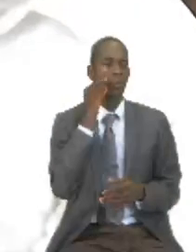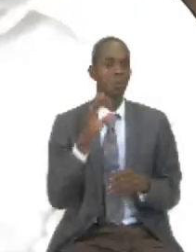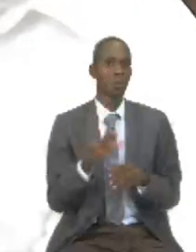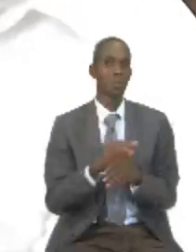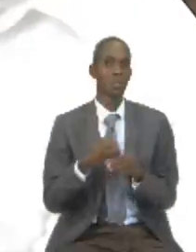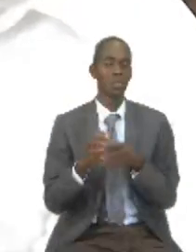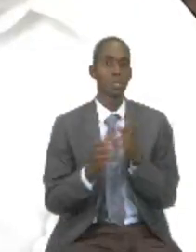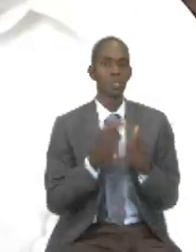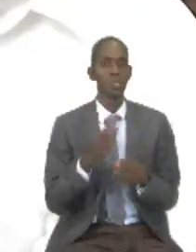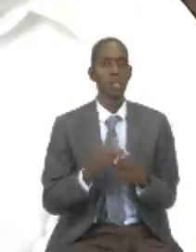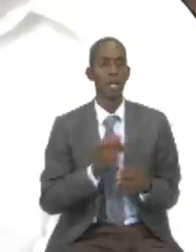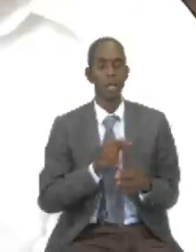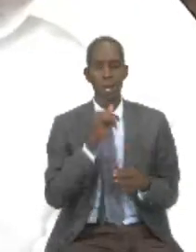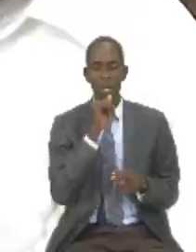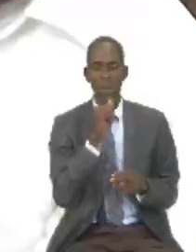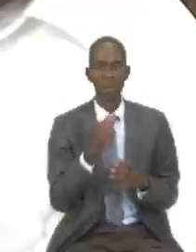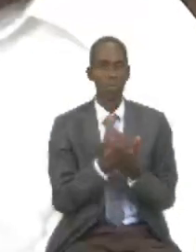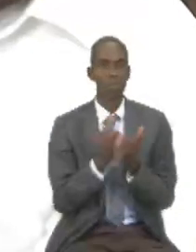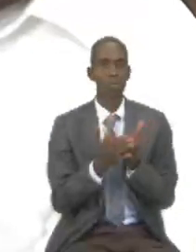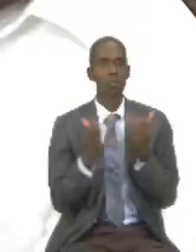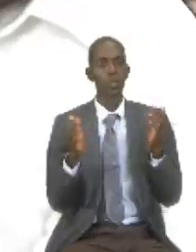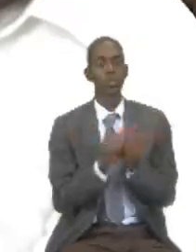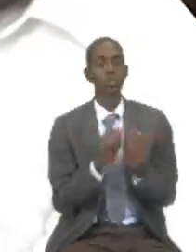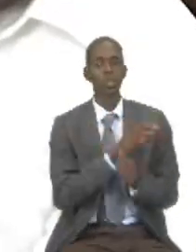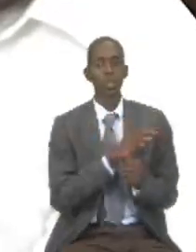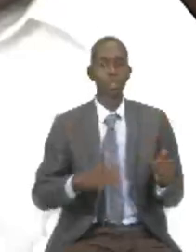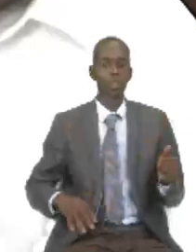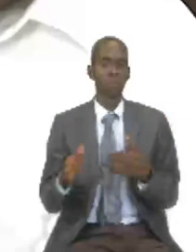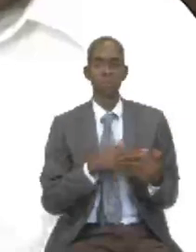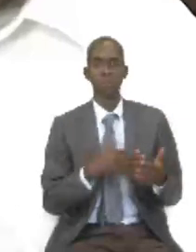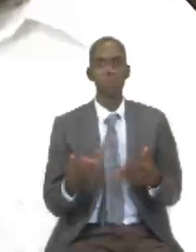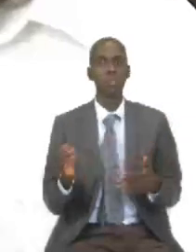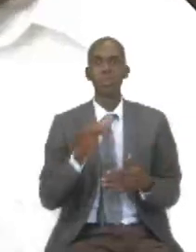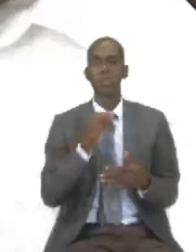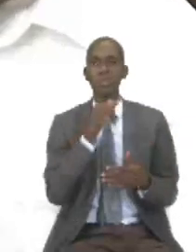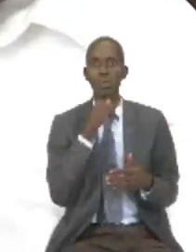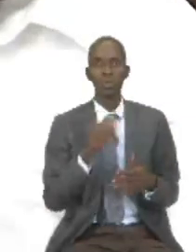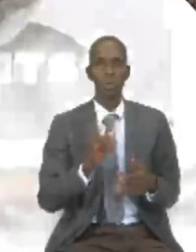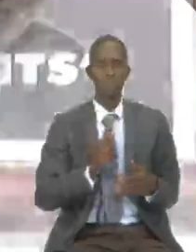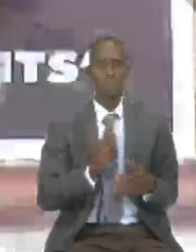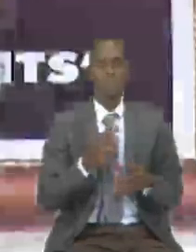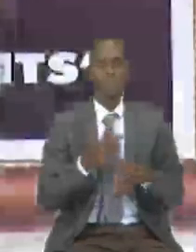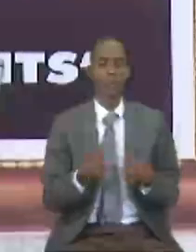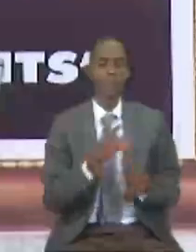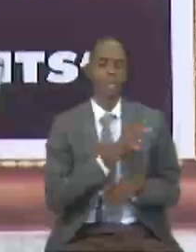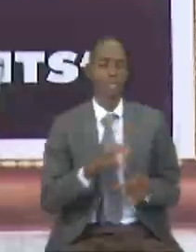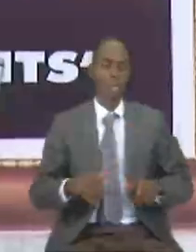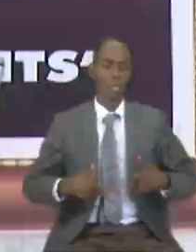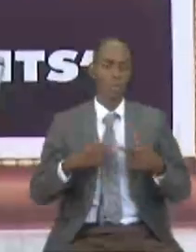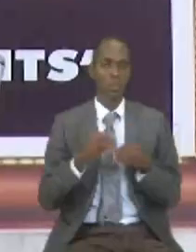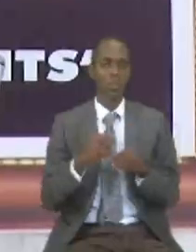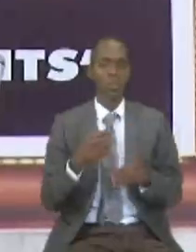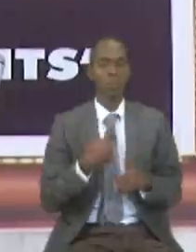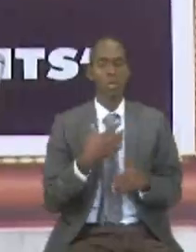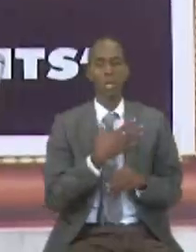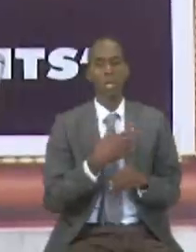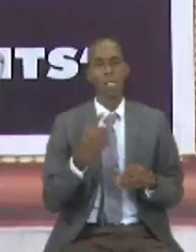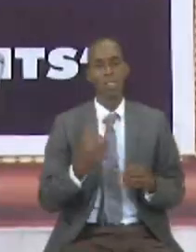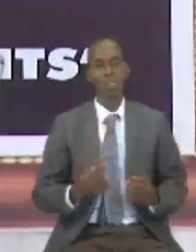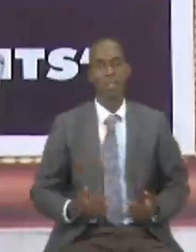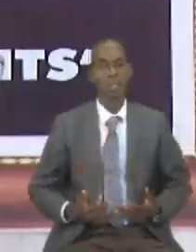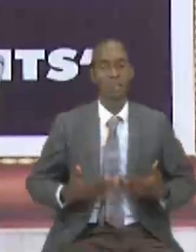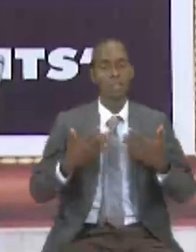seras fécond. J'ai été crucifié avec Christ. Et si je vis, ce n'est plus moi qui vis. Et Christ est.